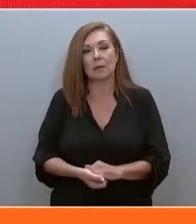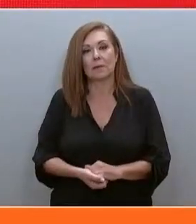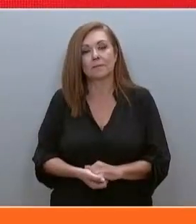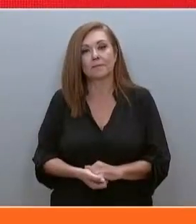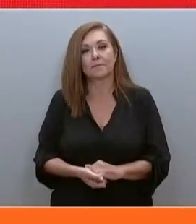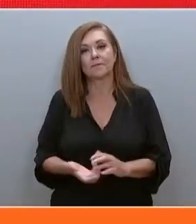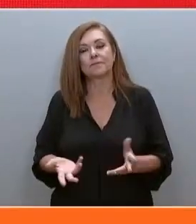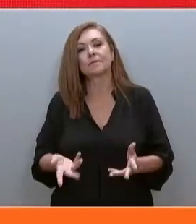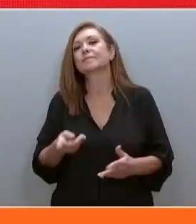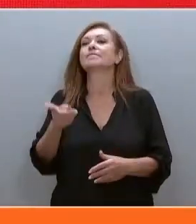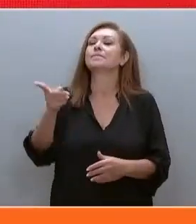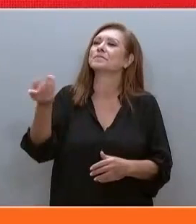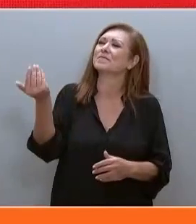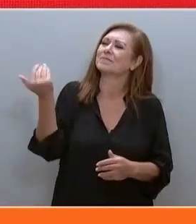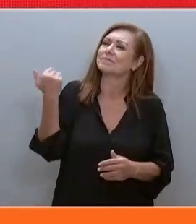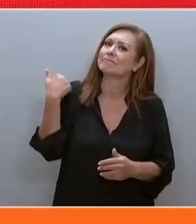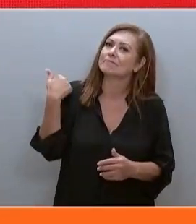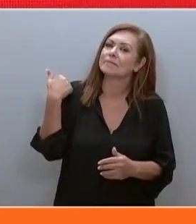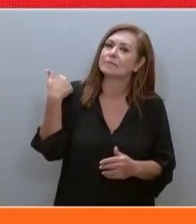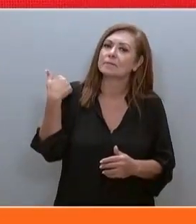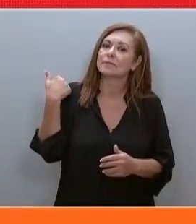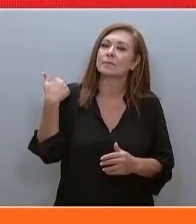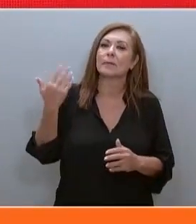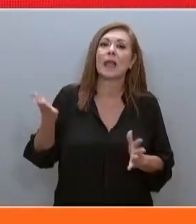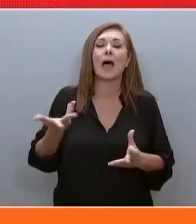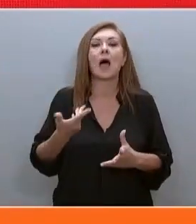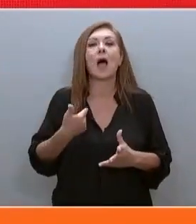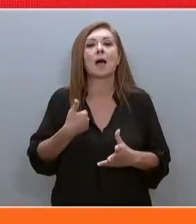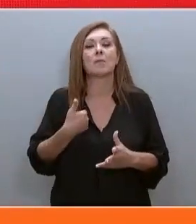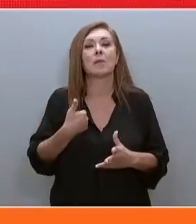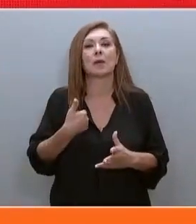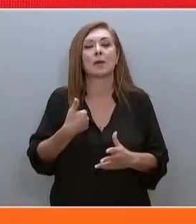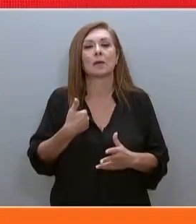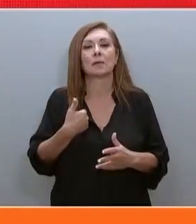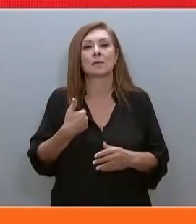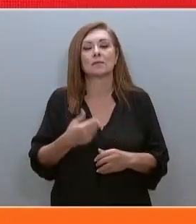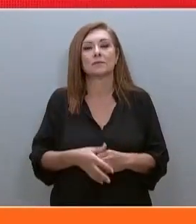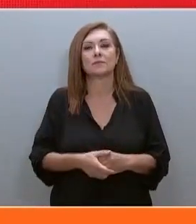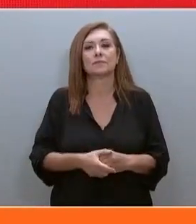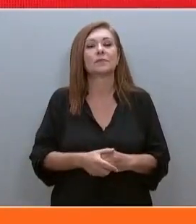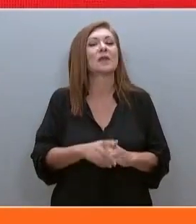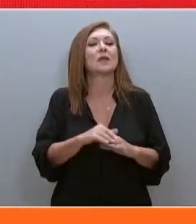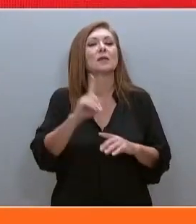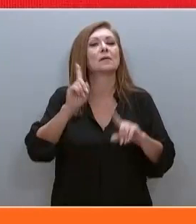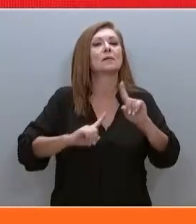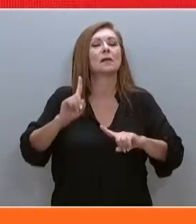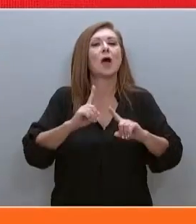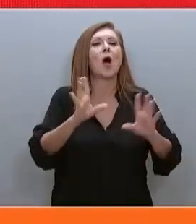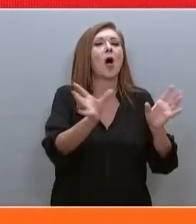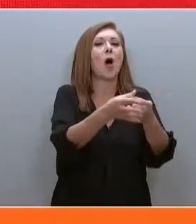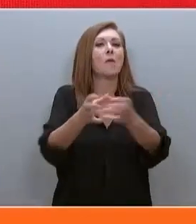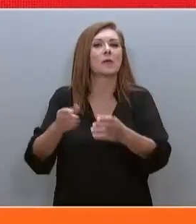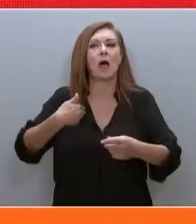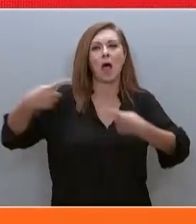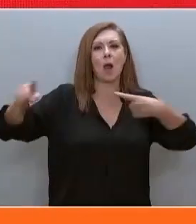κοιτάξτε, με ρωτήσατε εάν θα μπορέσω να συνεργαστώ με κόμματα τα οποία έχω πολιτικές